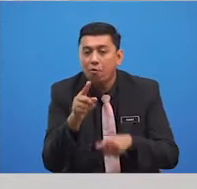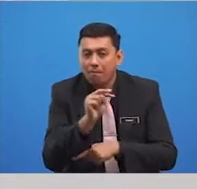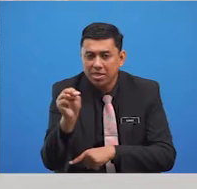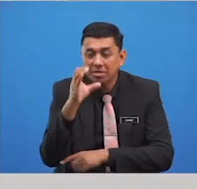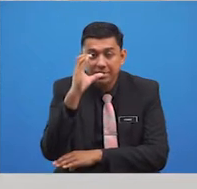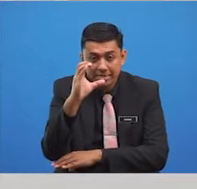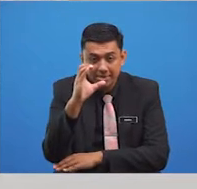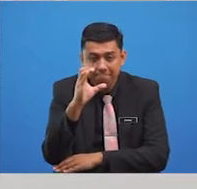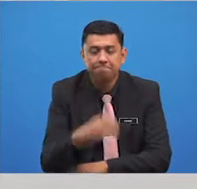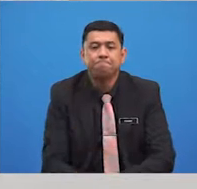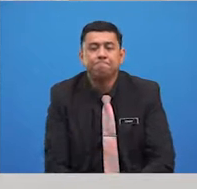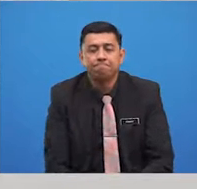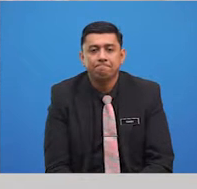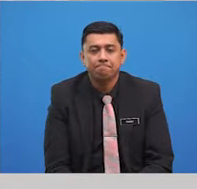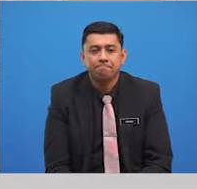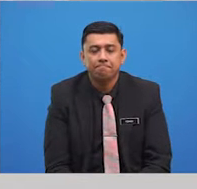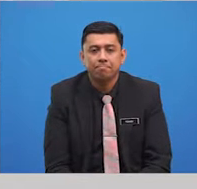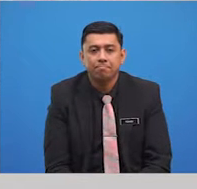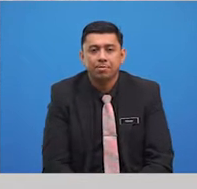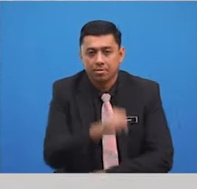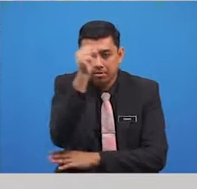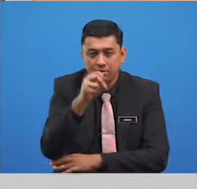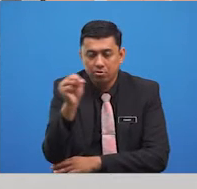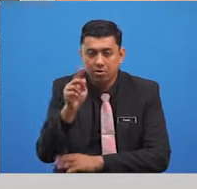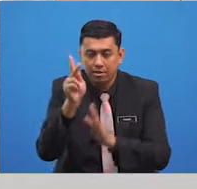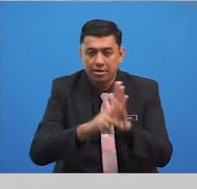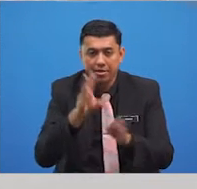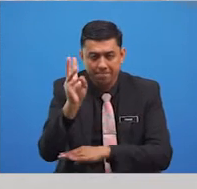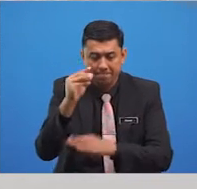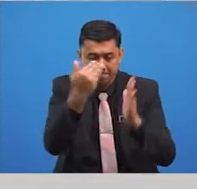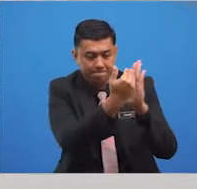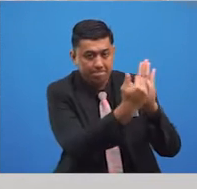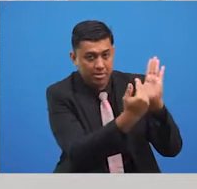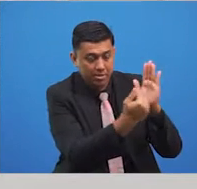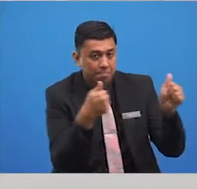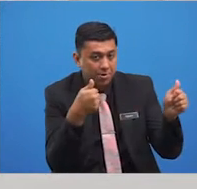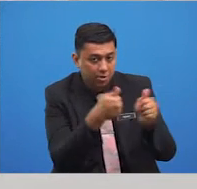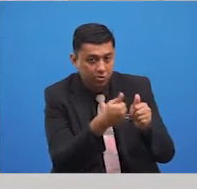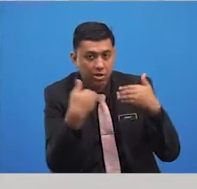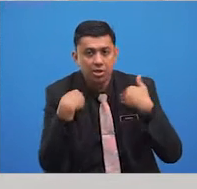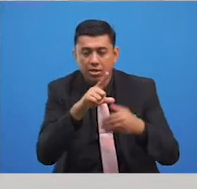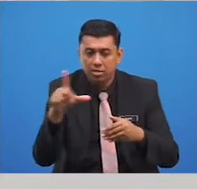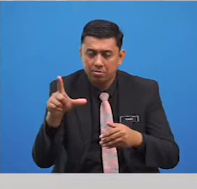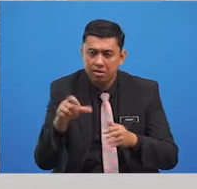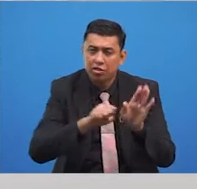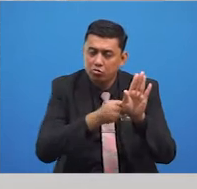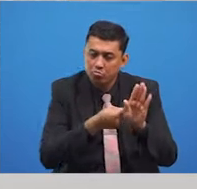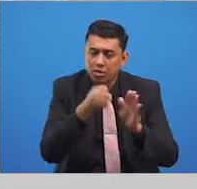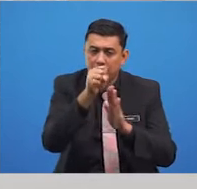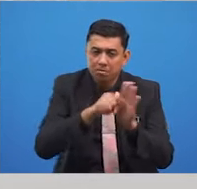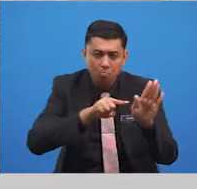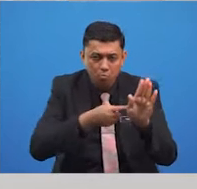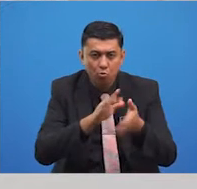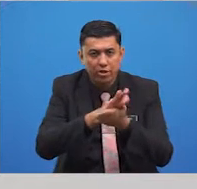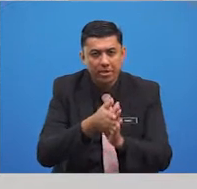C. Hutan paya air tawar. Soalan keenam, senarai berikut adalah sumber semula